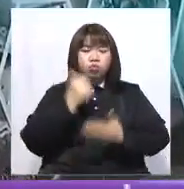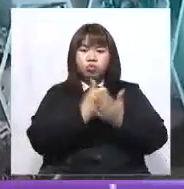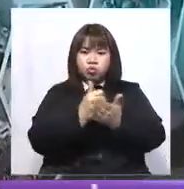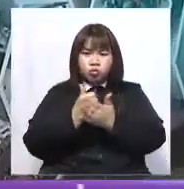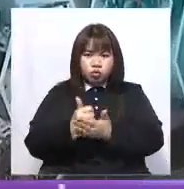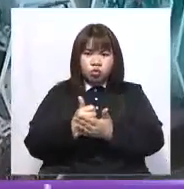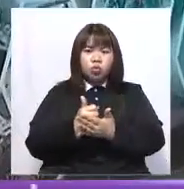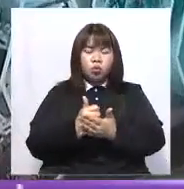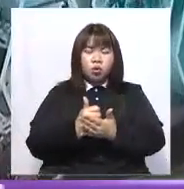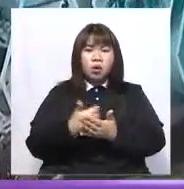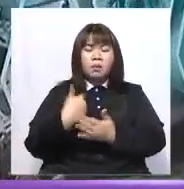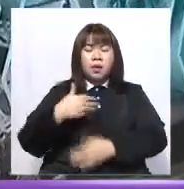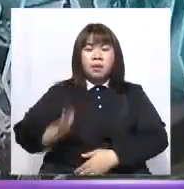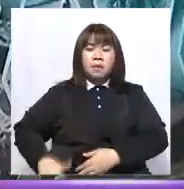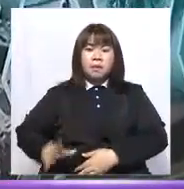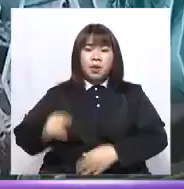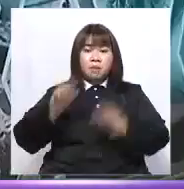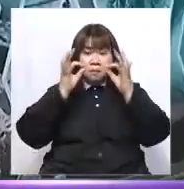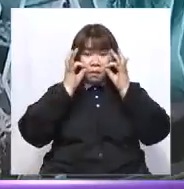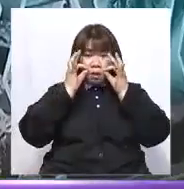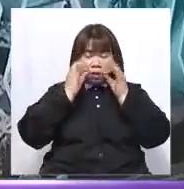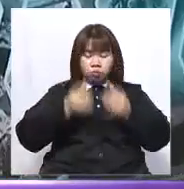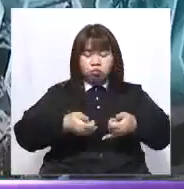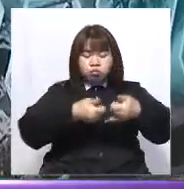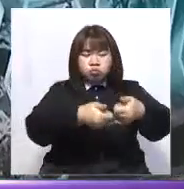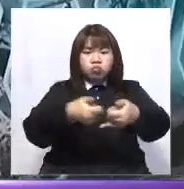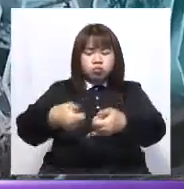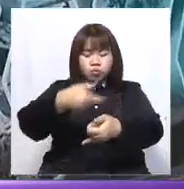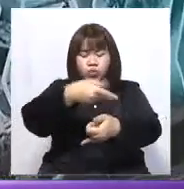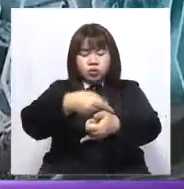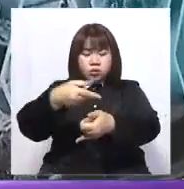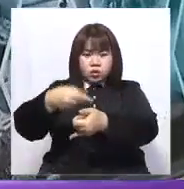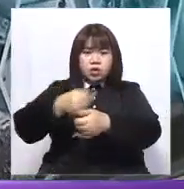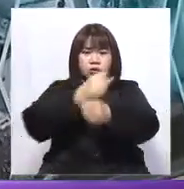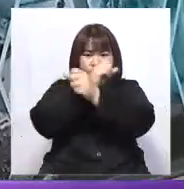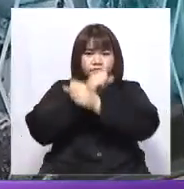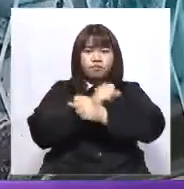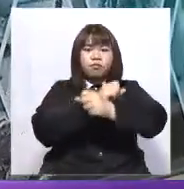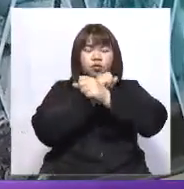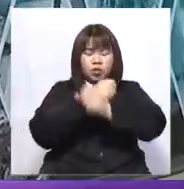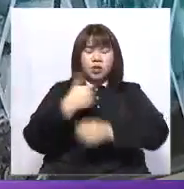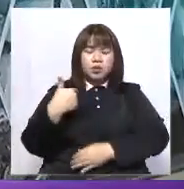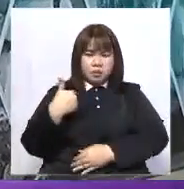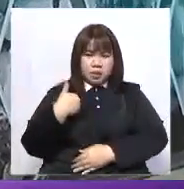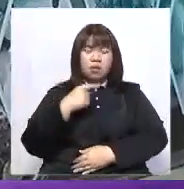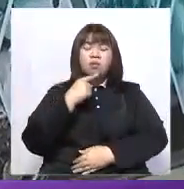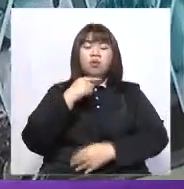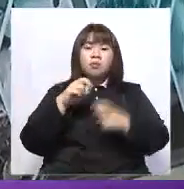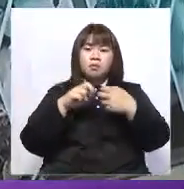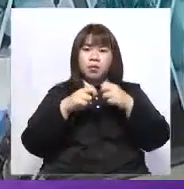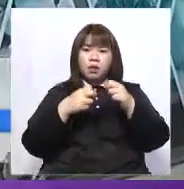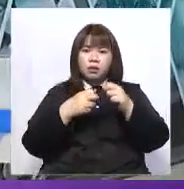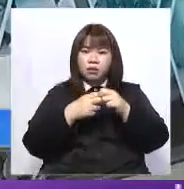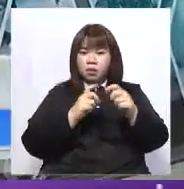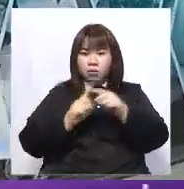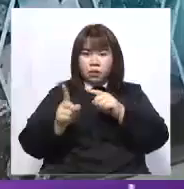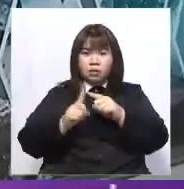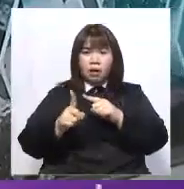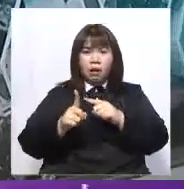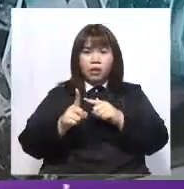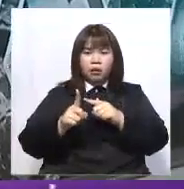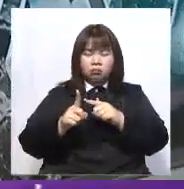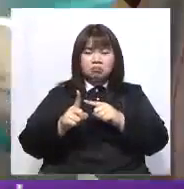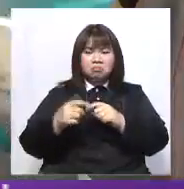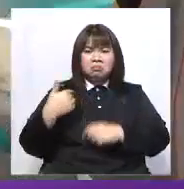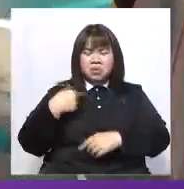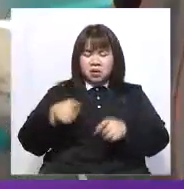ากนะครับมีการนำสุนัขแมวไปฉีดตามสถานบริการต่างๆซึ่งทำให้ปัญหาของการลื่นไหลของวัคซีนกระดุ